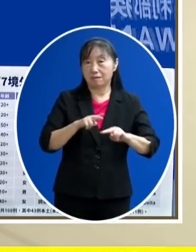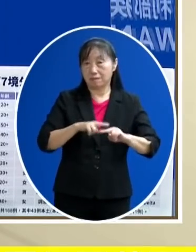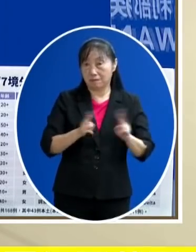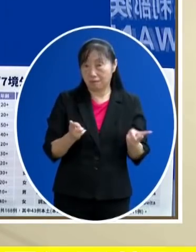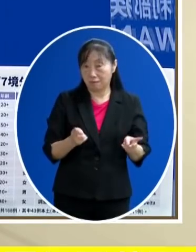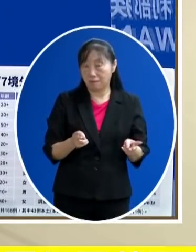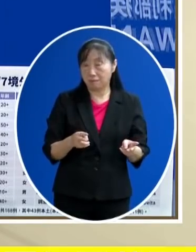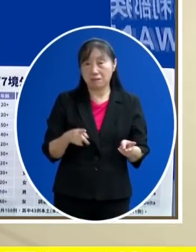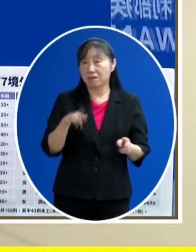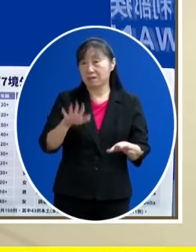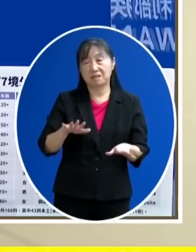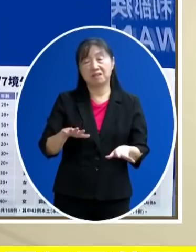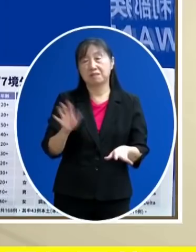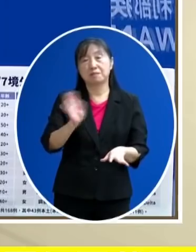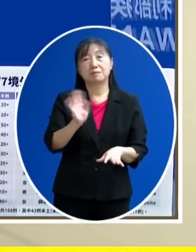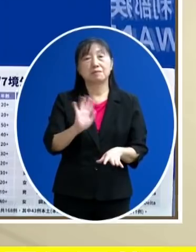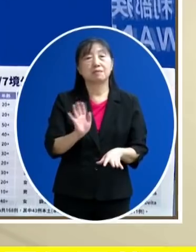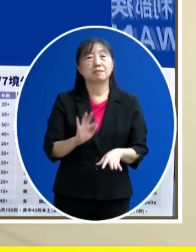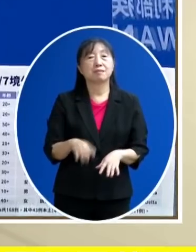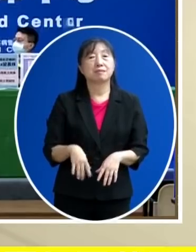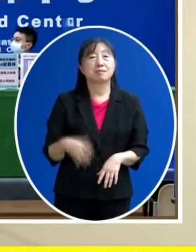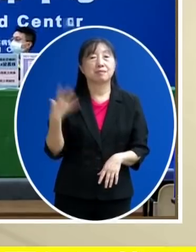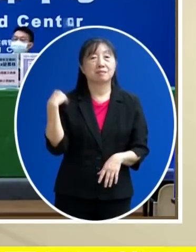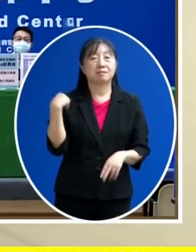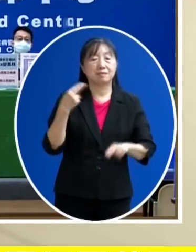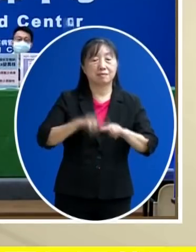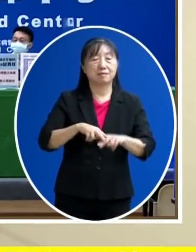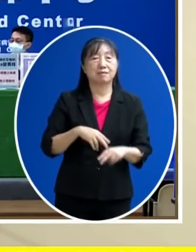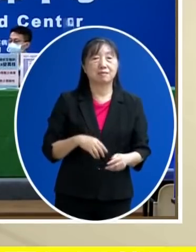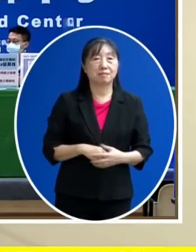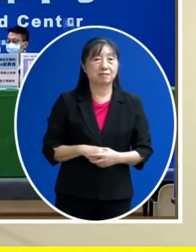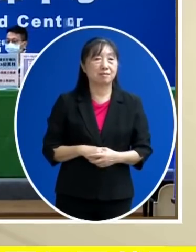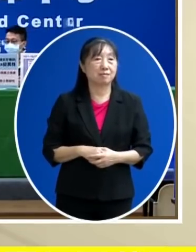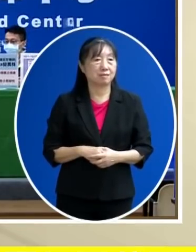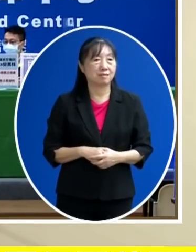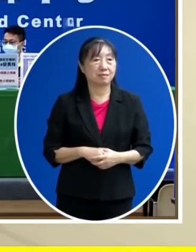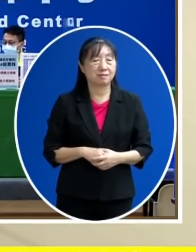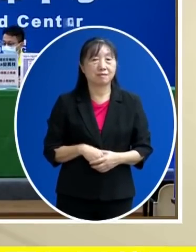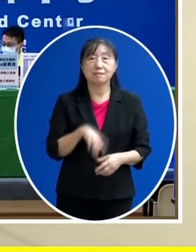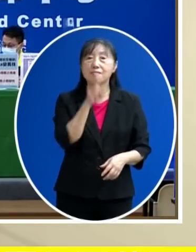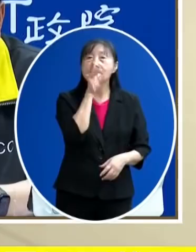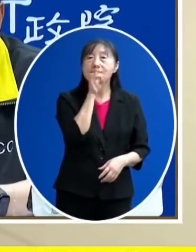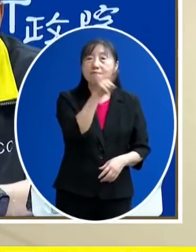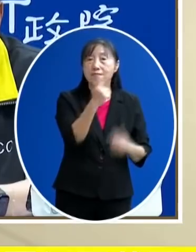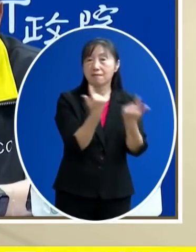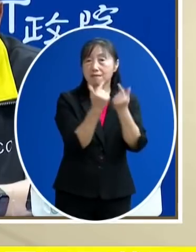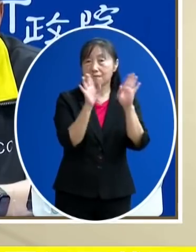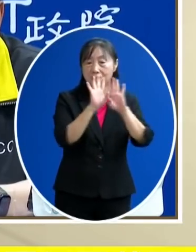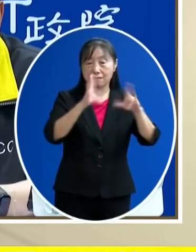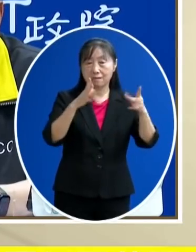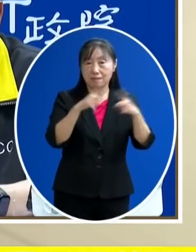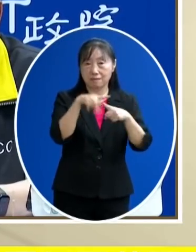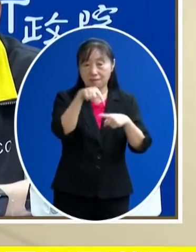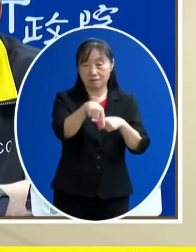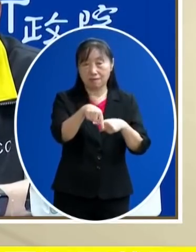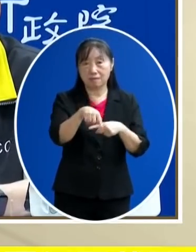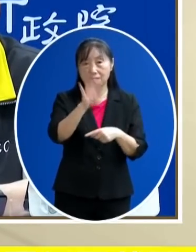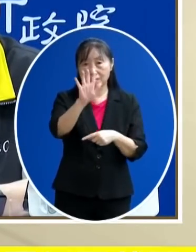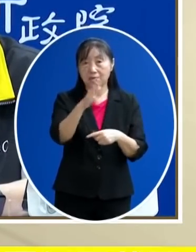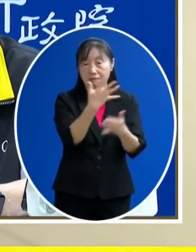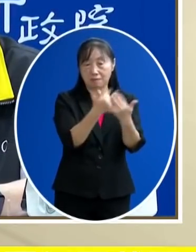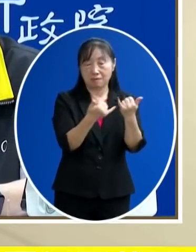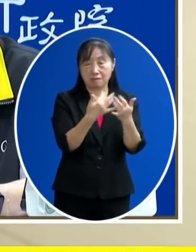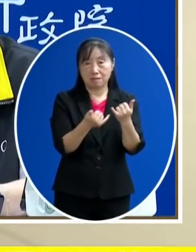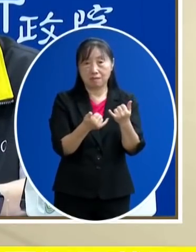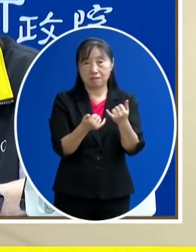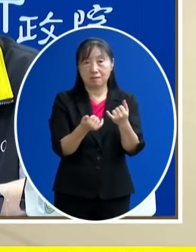分就先不讨论。 好，有关于这个高铁自由座的部分呢，本来是倾向说，我们那个疫情已经比较趋缓了，是不是可以来